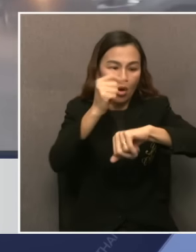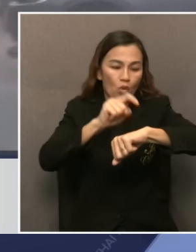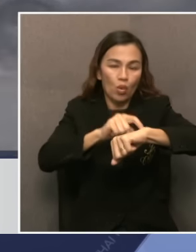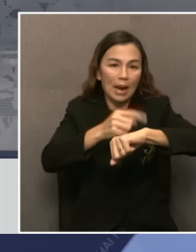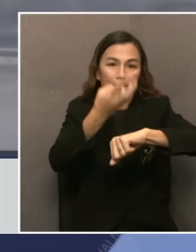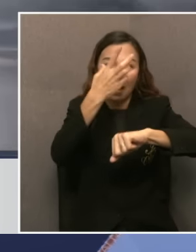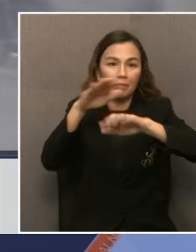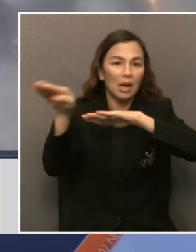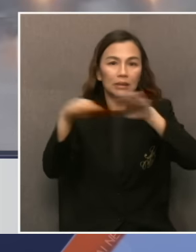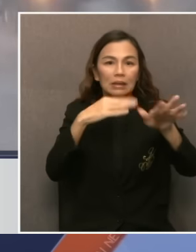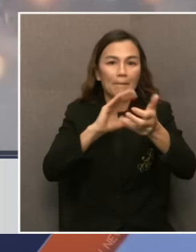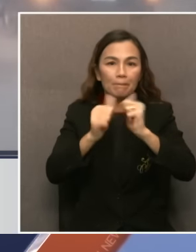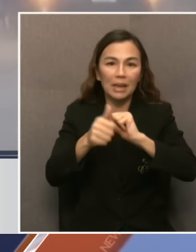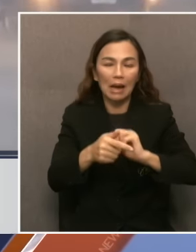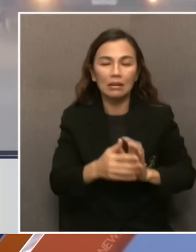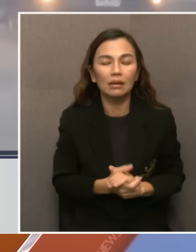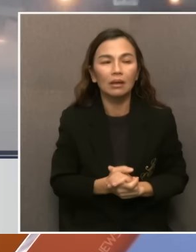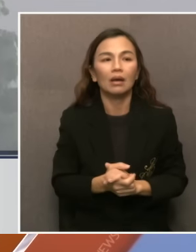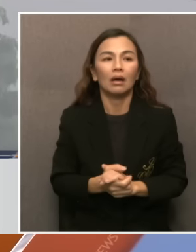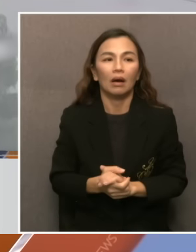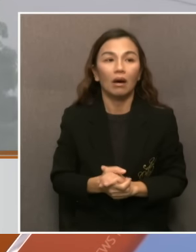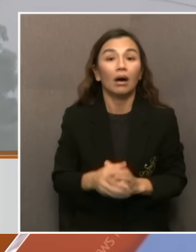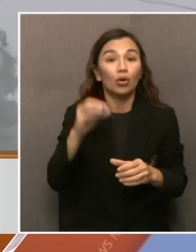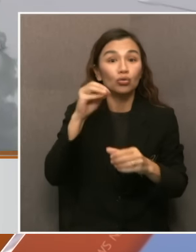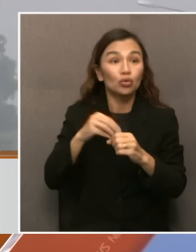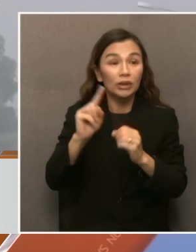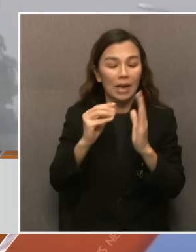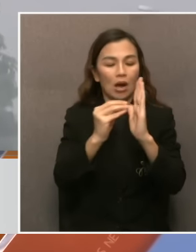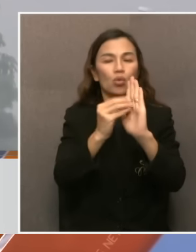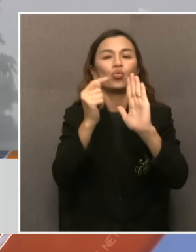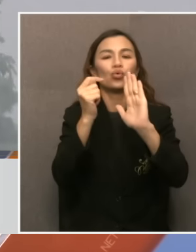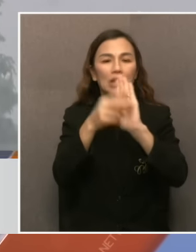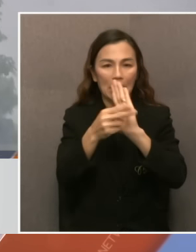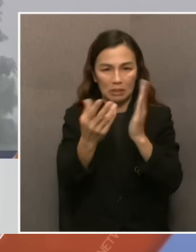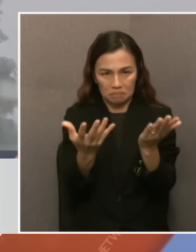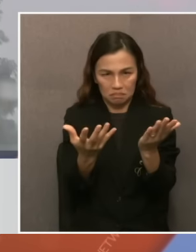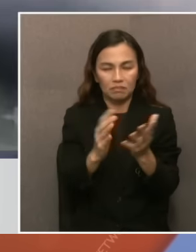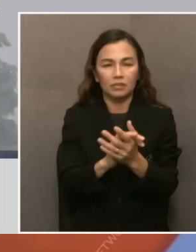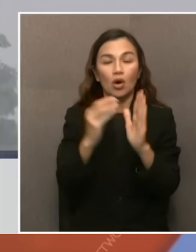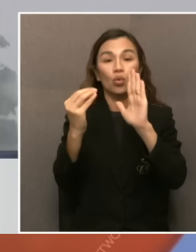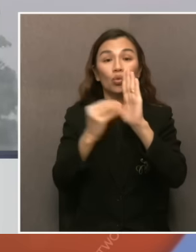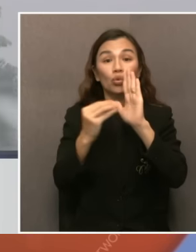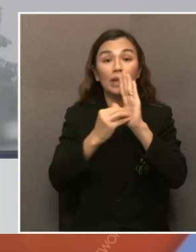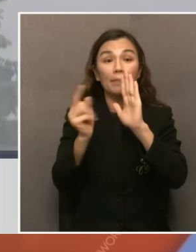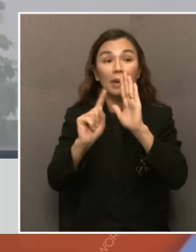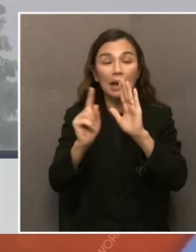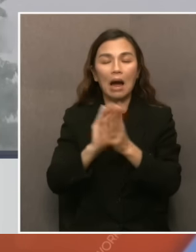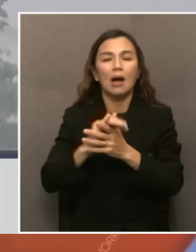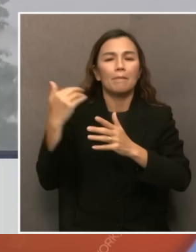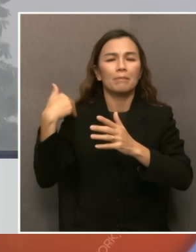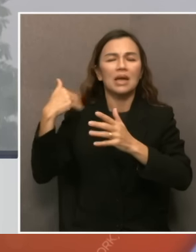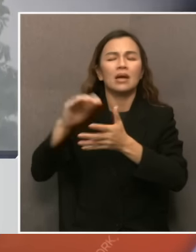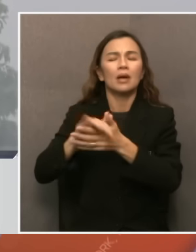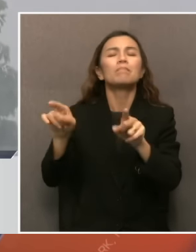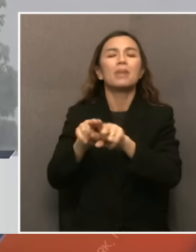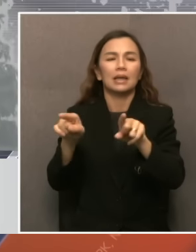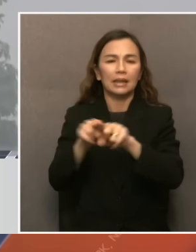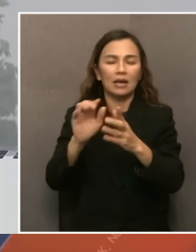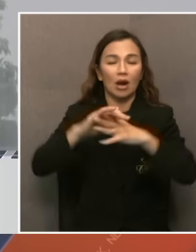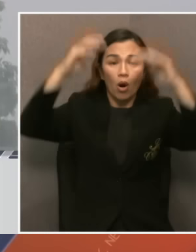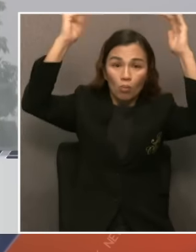ได้เตรียมตัวมาก่อนหรือแม้กระทั่งที่บ้านไร่ที่อุทัยนะฮะส่วนในกรุงเทพเนี่ยก็จะมีเป็นระยะที่ฝนตกที่ผ่านมาแล้